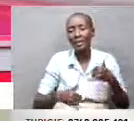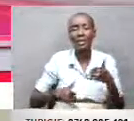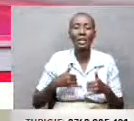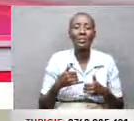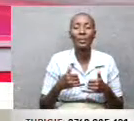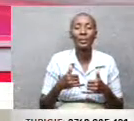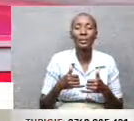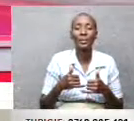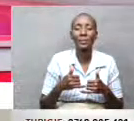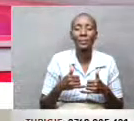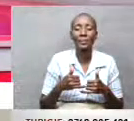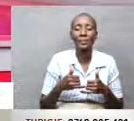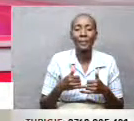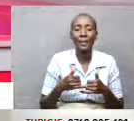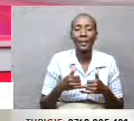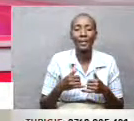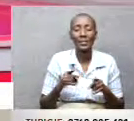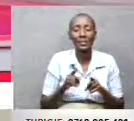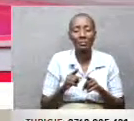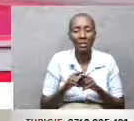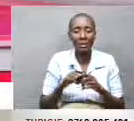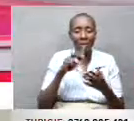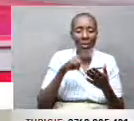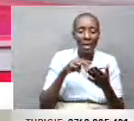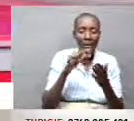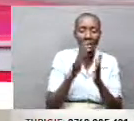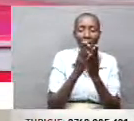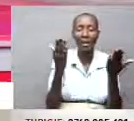mambo masuala ambayo yatakuwa kwenye magazeti. Baada ya hapo